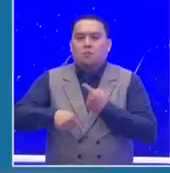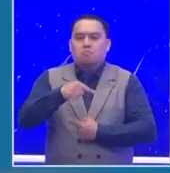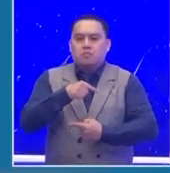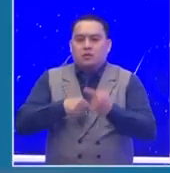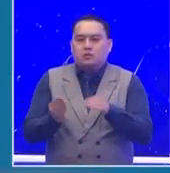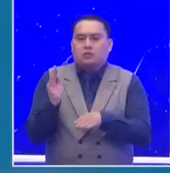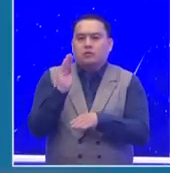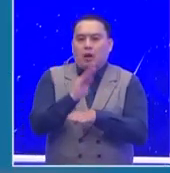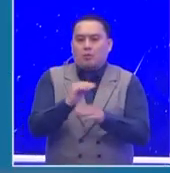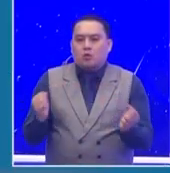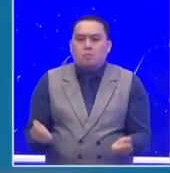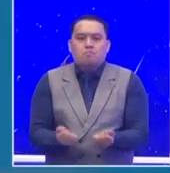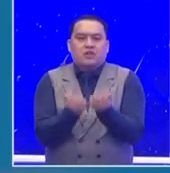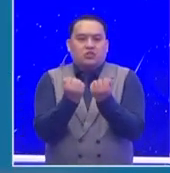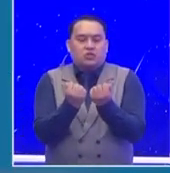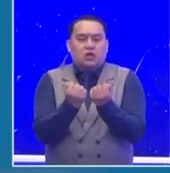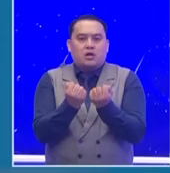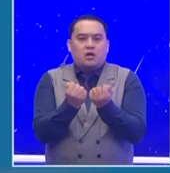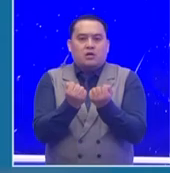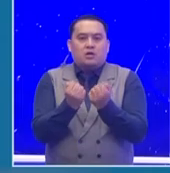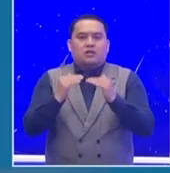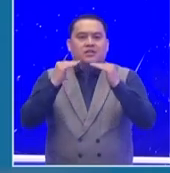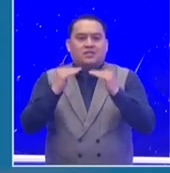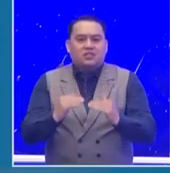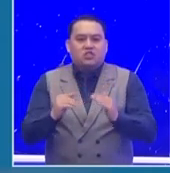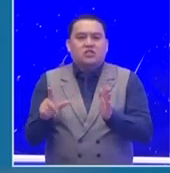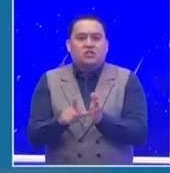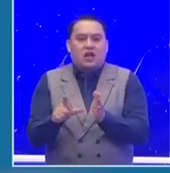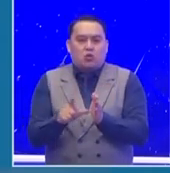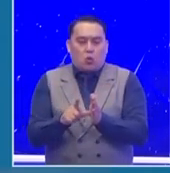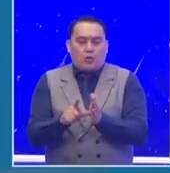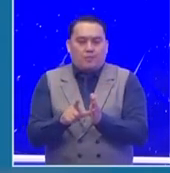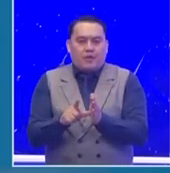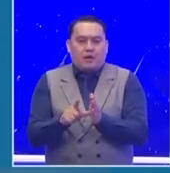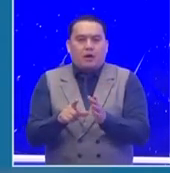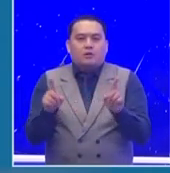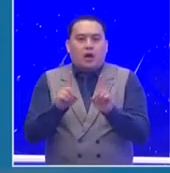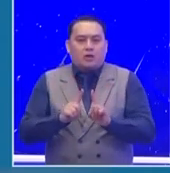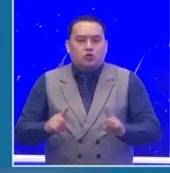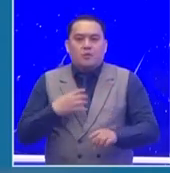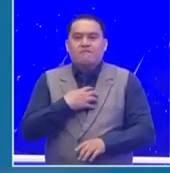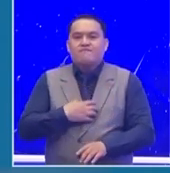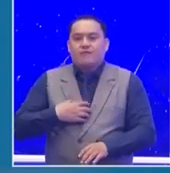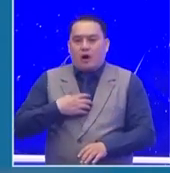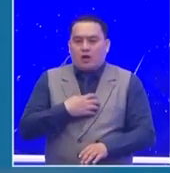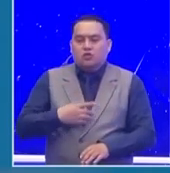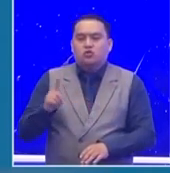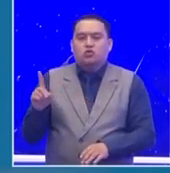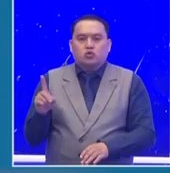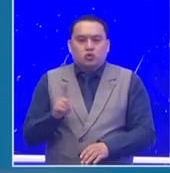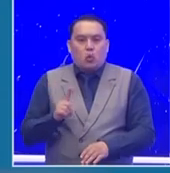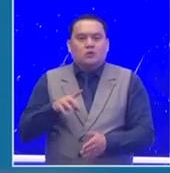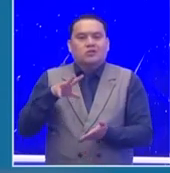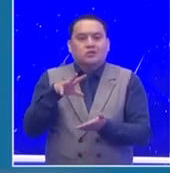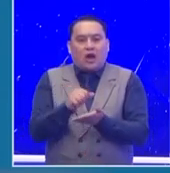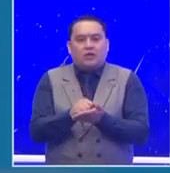нуждаются в дополнительной поддержке в части снижения налогового бремени. Это в особенности важно с точки зрения сохранения